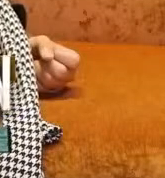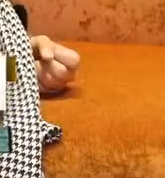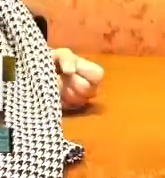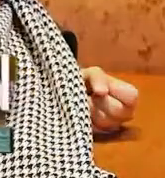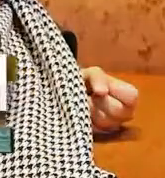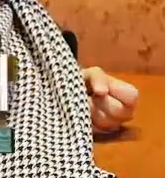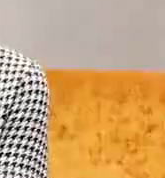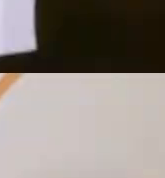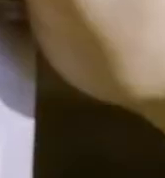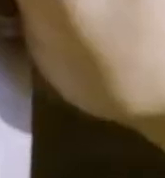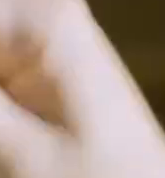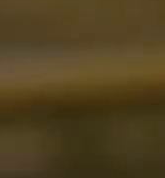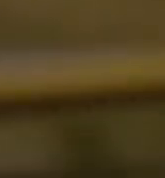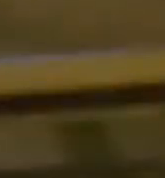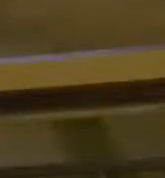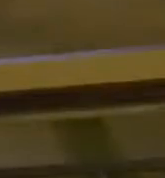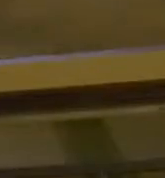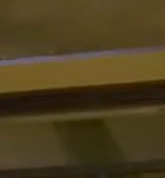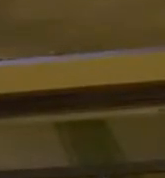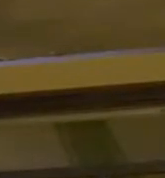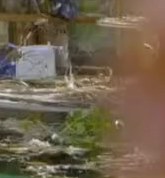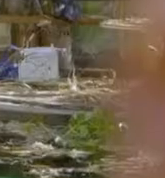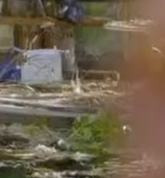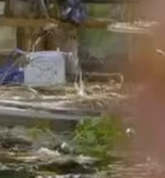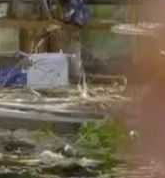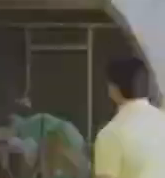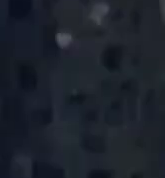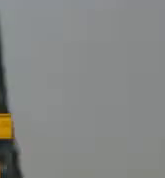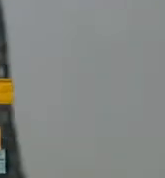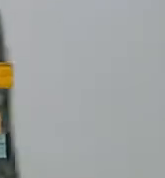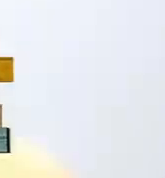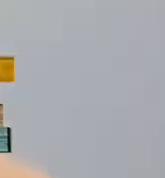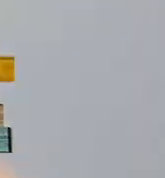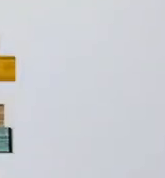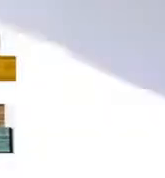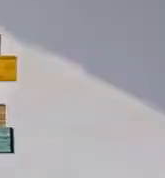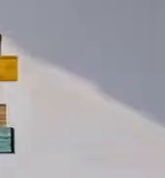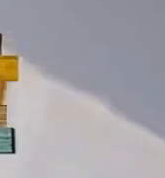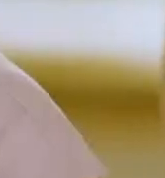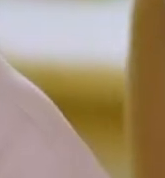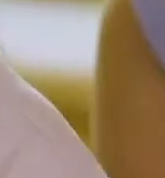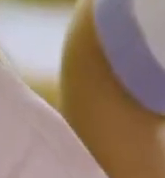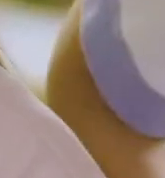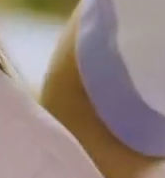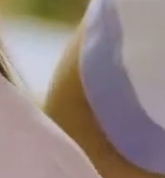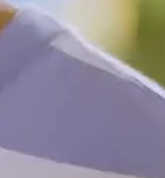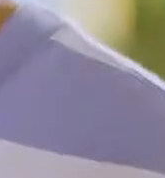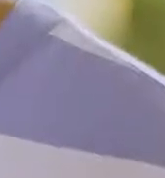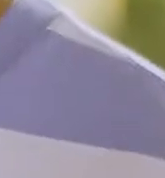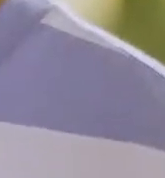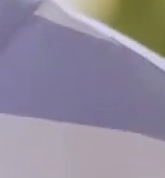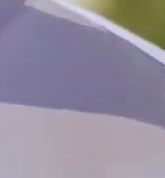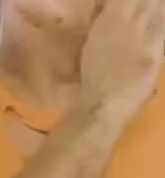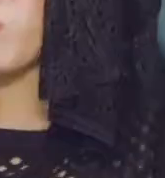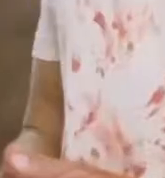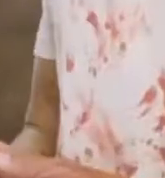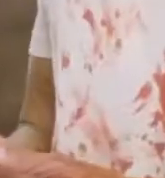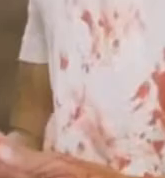Bonggang location? Check! Konting renovation lang yan. Ganda na yan. Bonggang staff? Check! Baka may opening